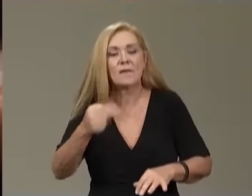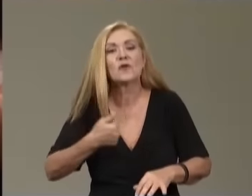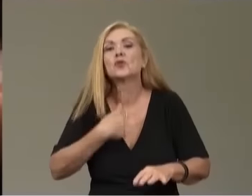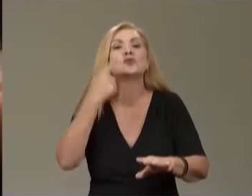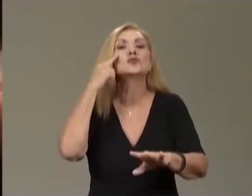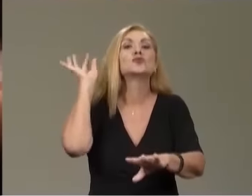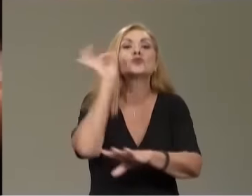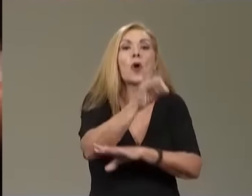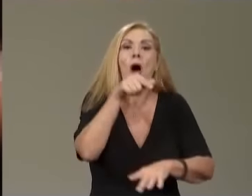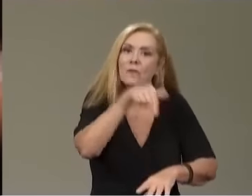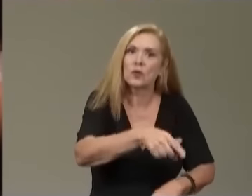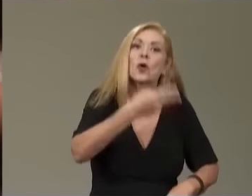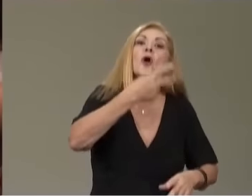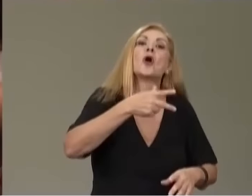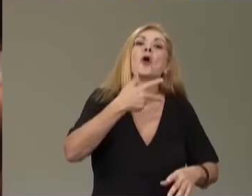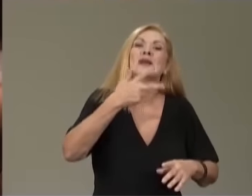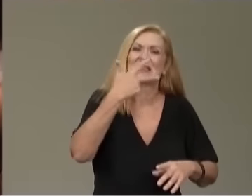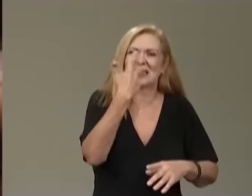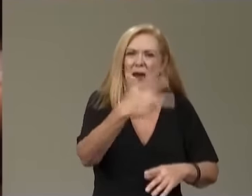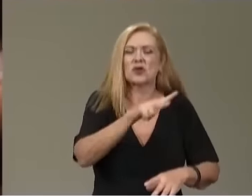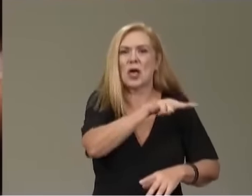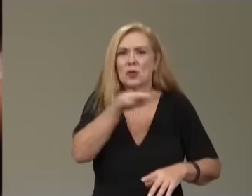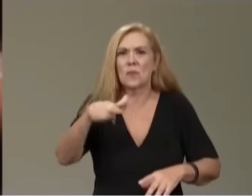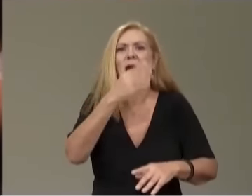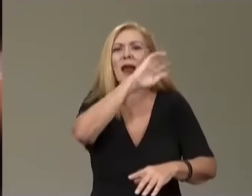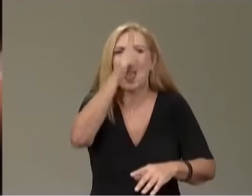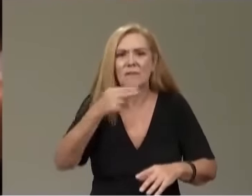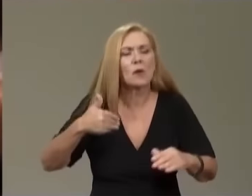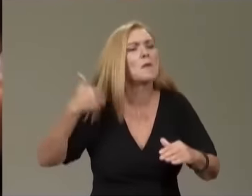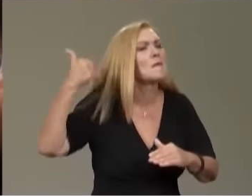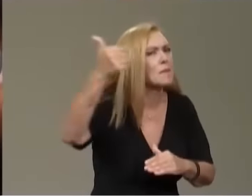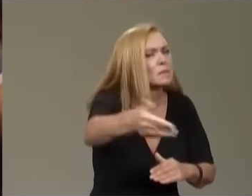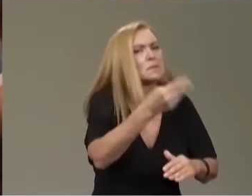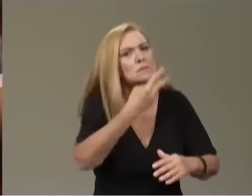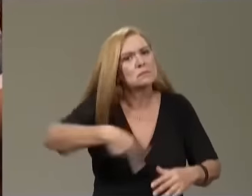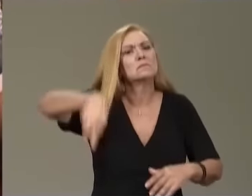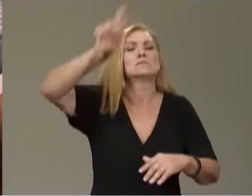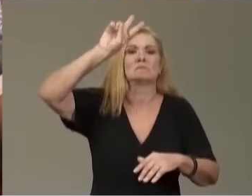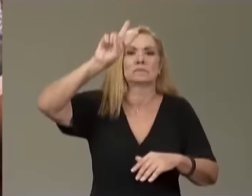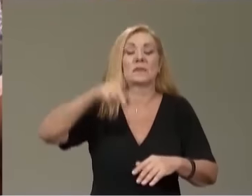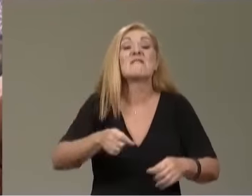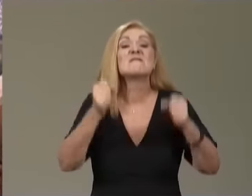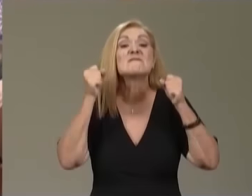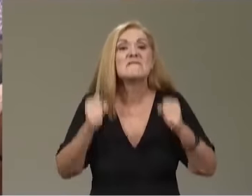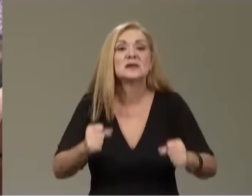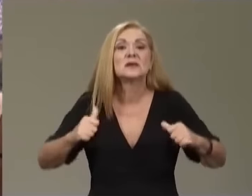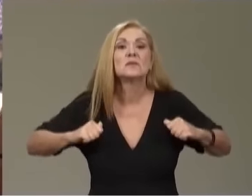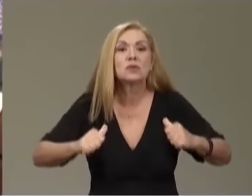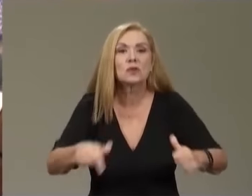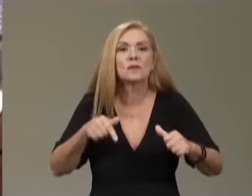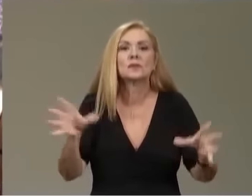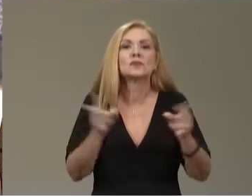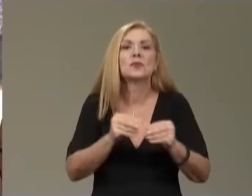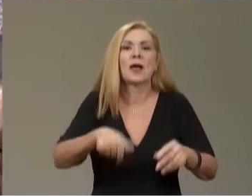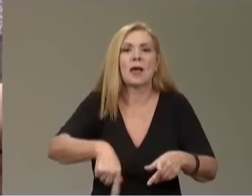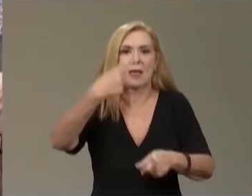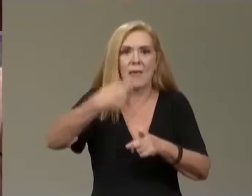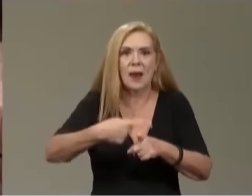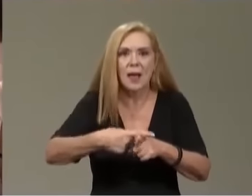αυτό να αυξηθεί σημαντικά σε βάθος χρόνου. Δύο ακόμα σημαντικές πρωτοβουλίες. Μια Ελλάδα